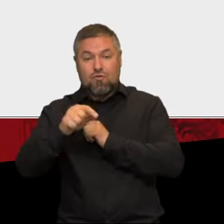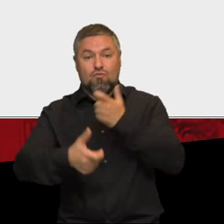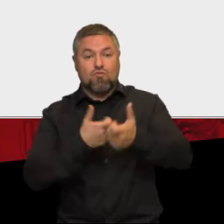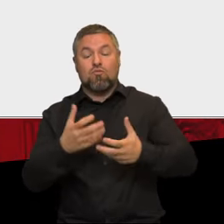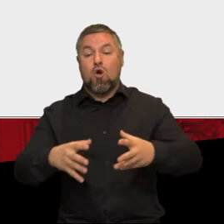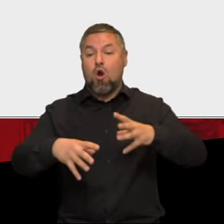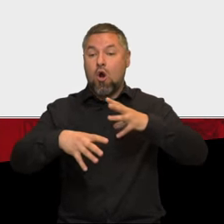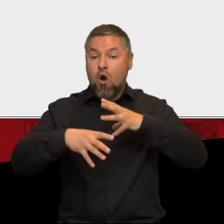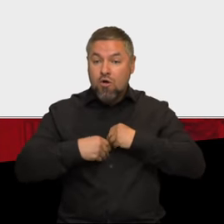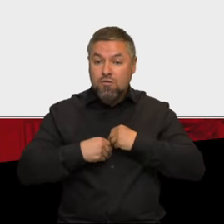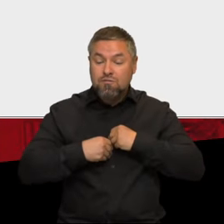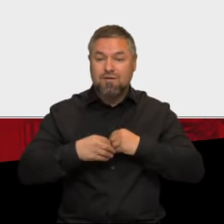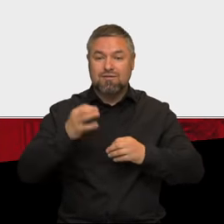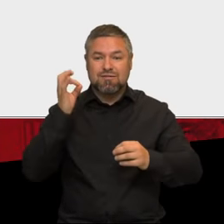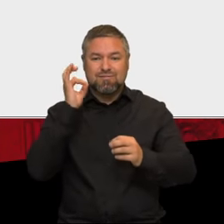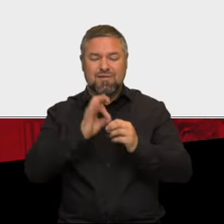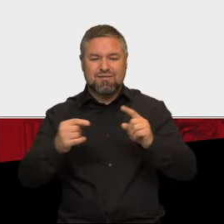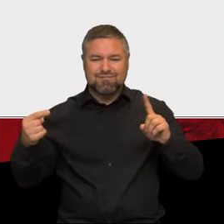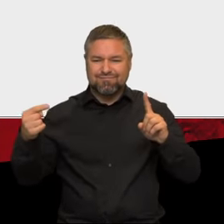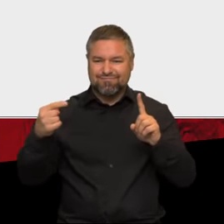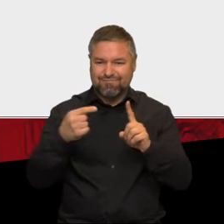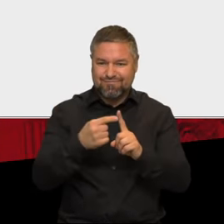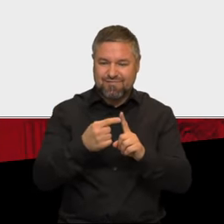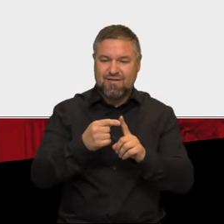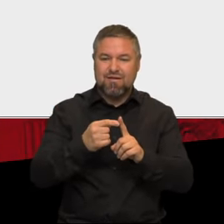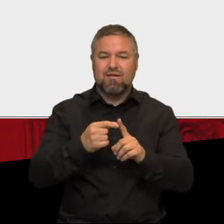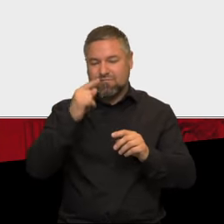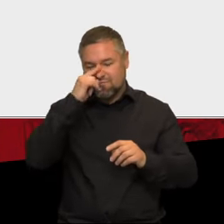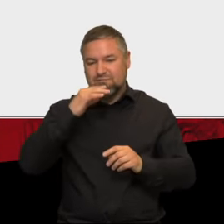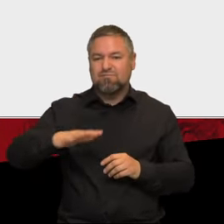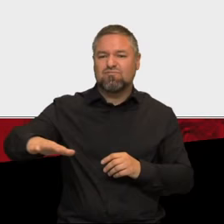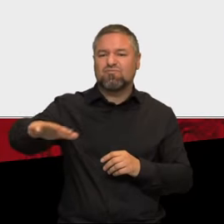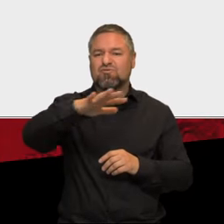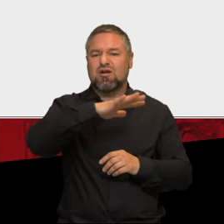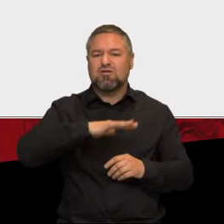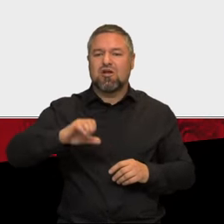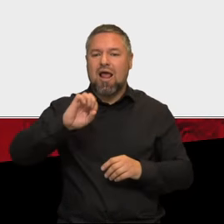możemy uzyskać konkretne koordynaty atomów w przestrzeni.